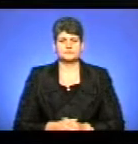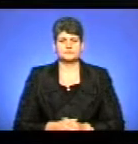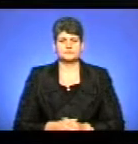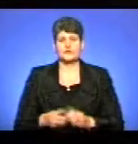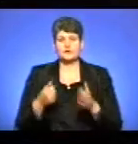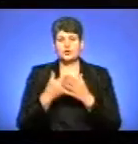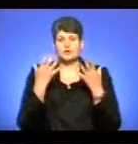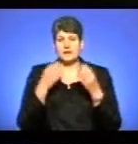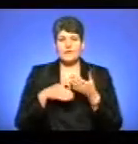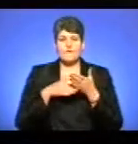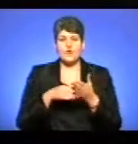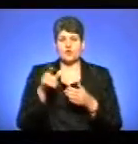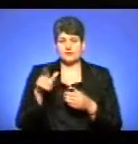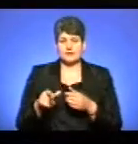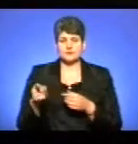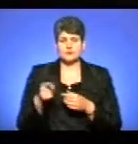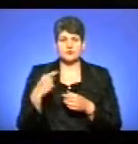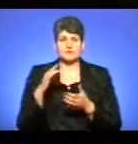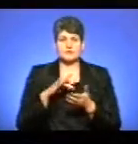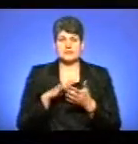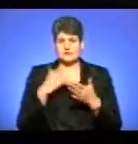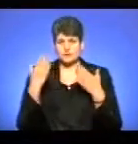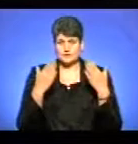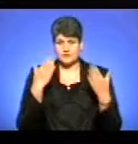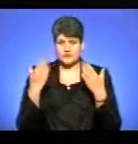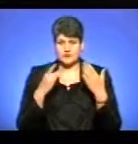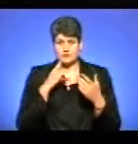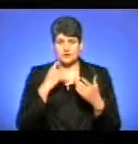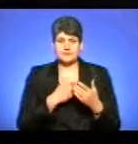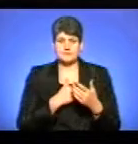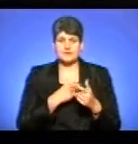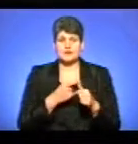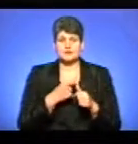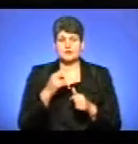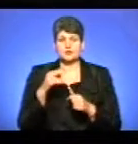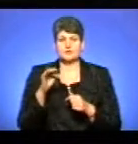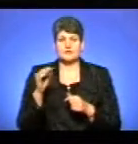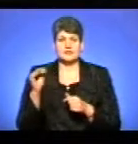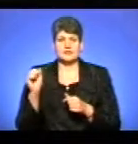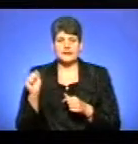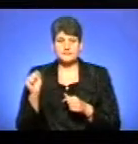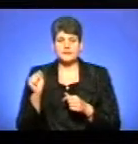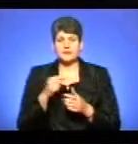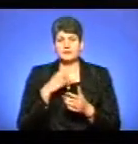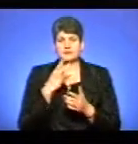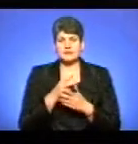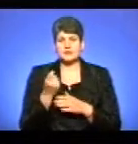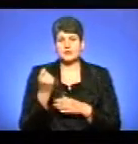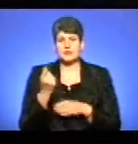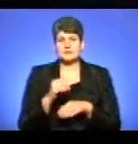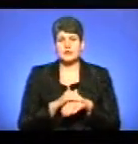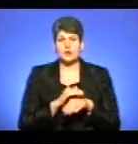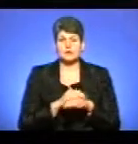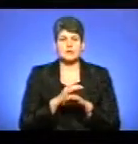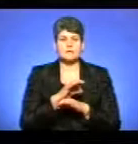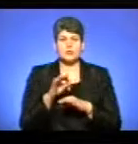До Дня волонтера у Тернопільському центрі дозвілля та молодіжних ініціатив імені Олександра Довженка репрезентували 11 благодійних